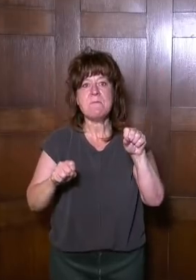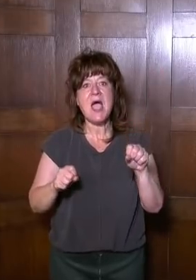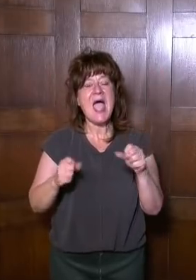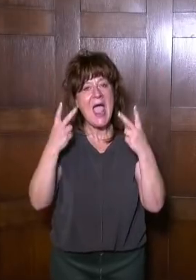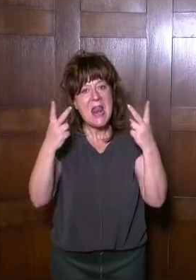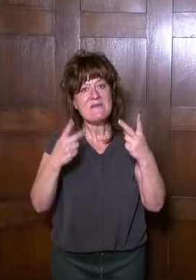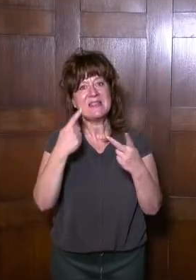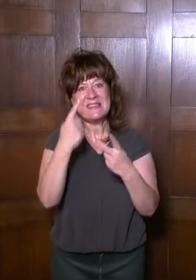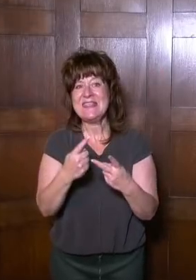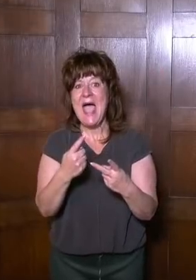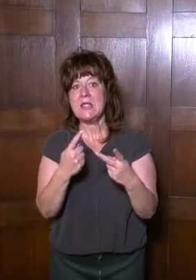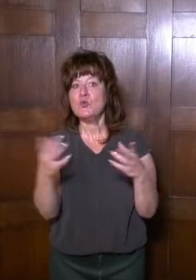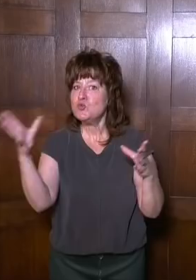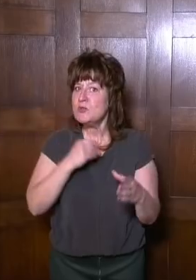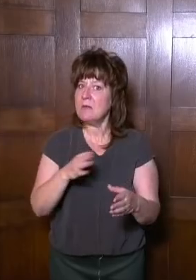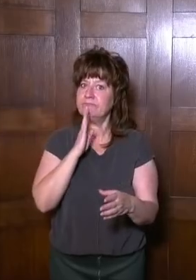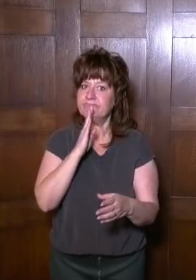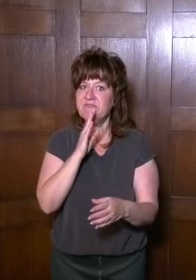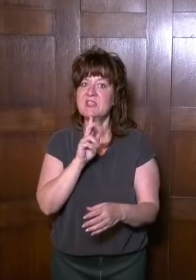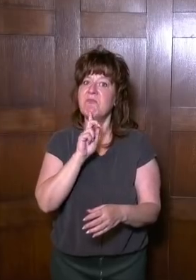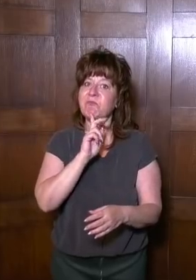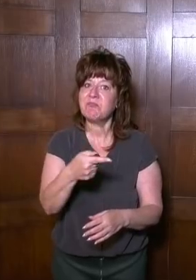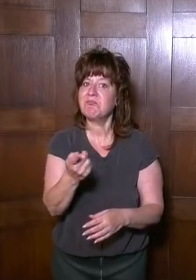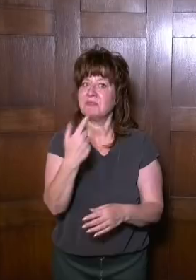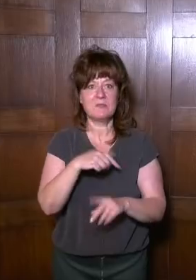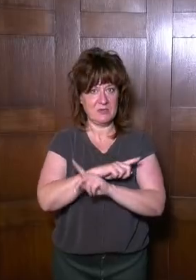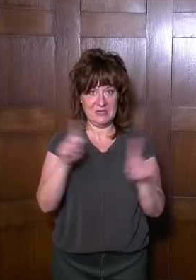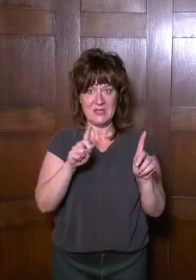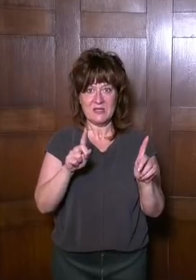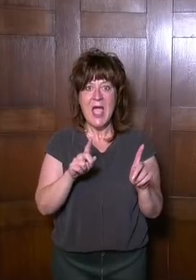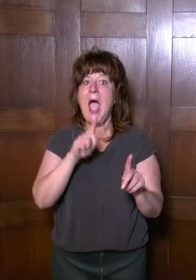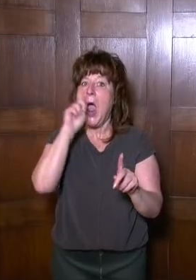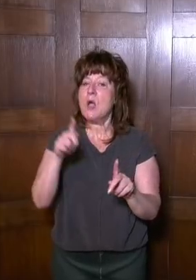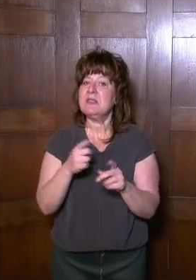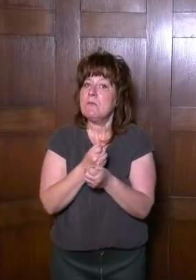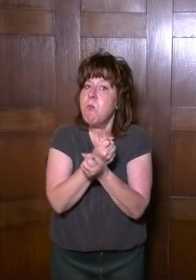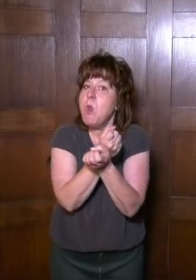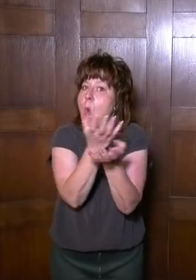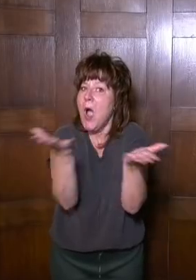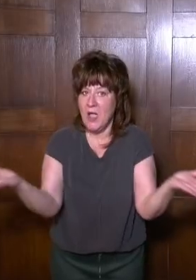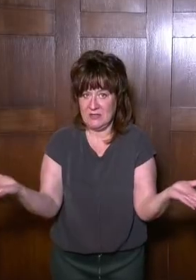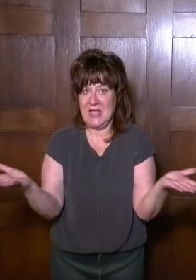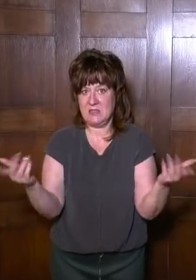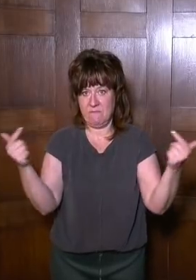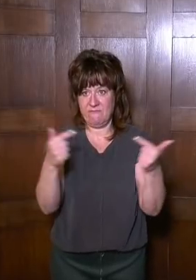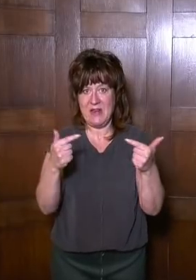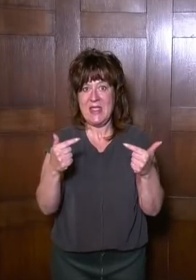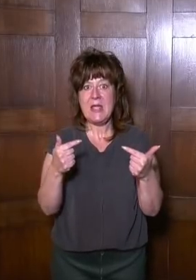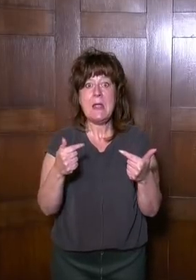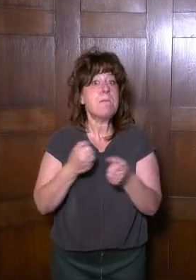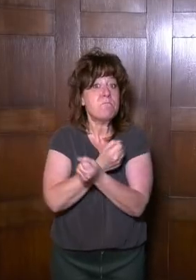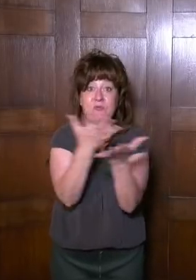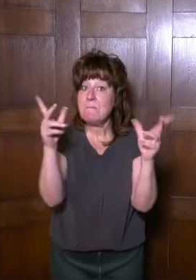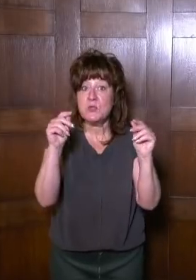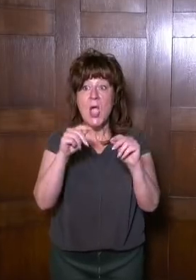wir uns nicht gegenseitig beschimpfen, aber dass wir eine gewisse Pluralität pflegen. Und diese Pluralität heißt nicht, dass wir immer einen Konsens haben müssen.